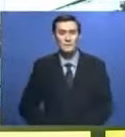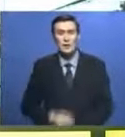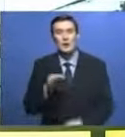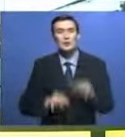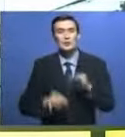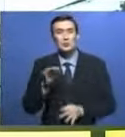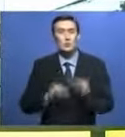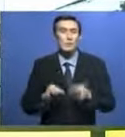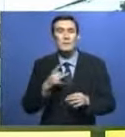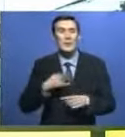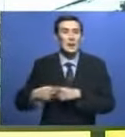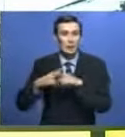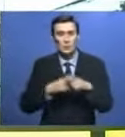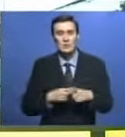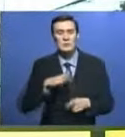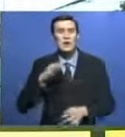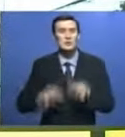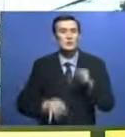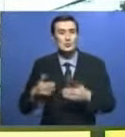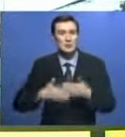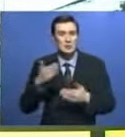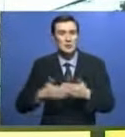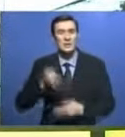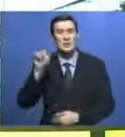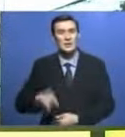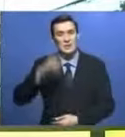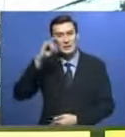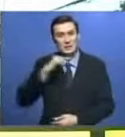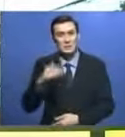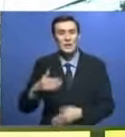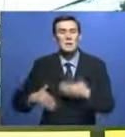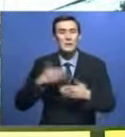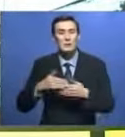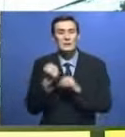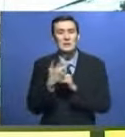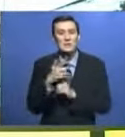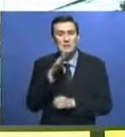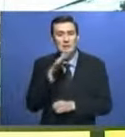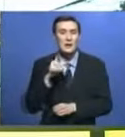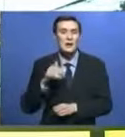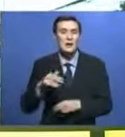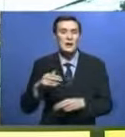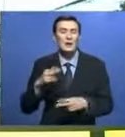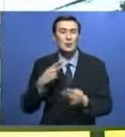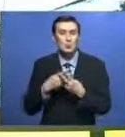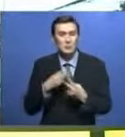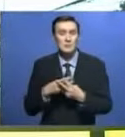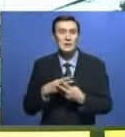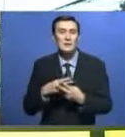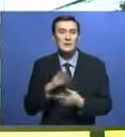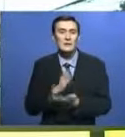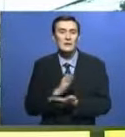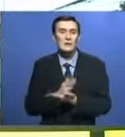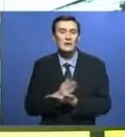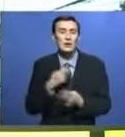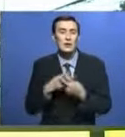Судом Могилевской области Беларуси осужден гражданин Казахстана. Он приговорен к 13 годам лишения свободы с отбыванием